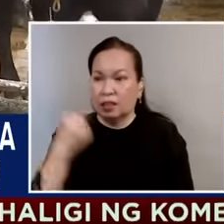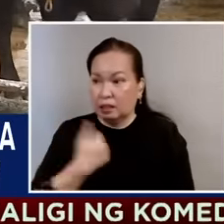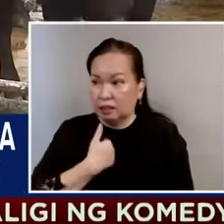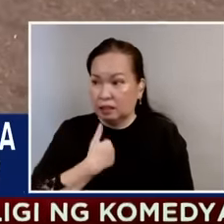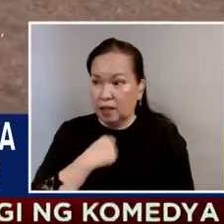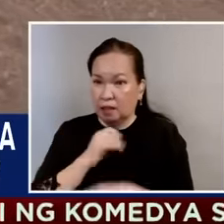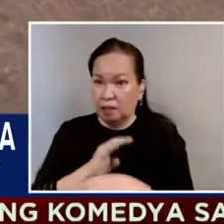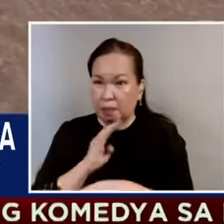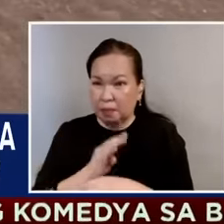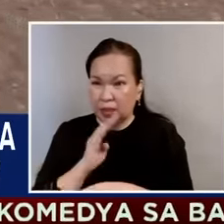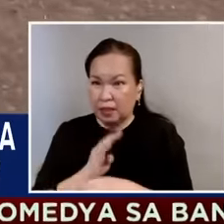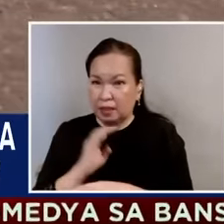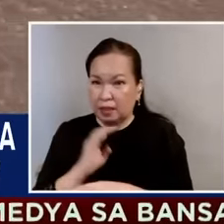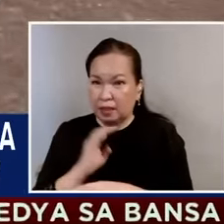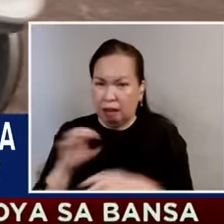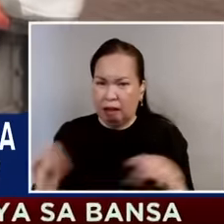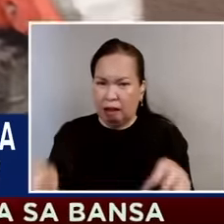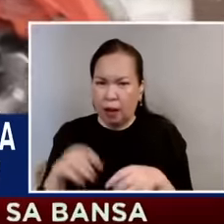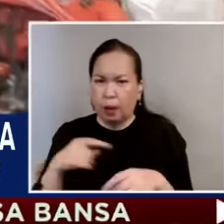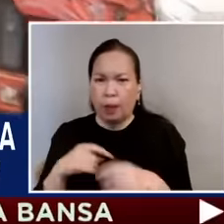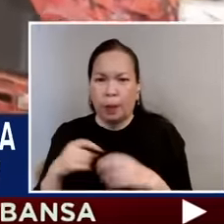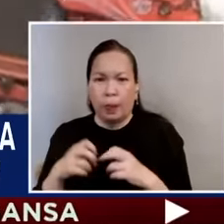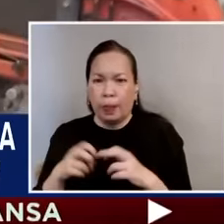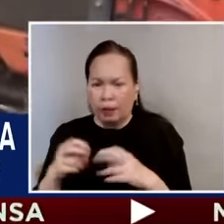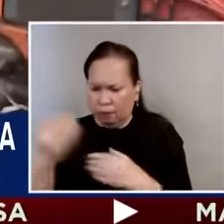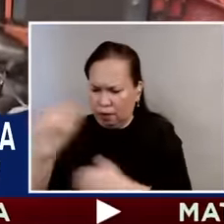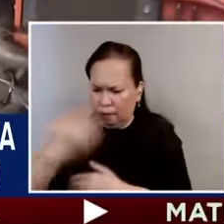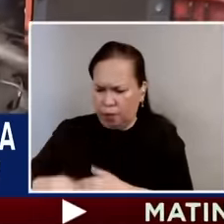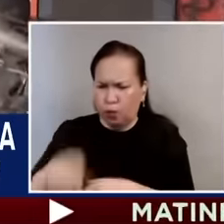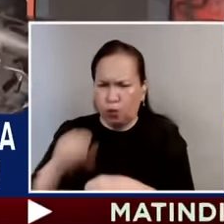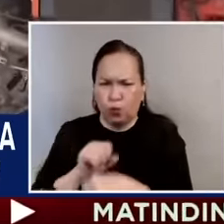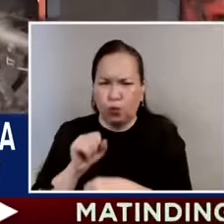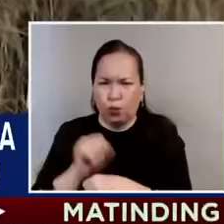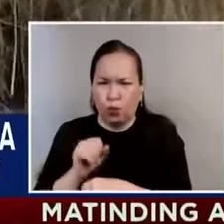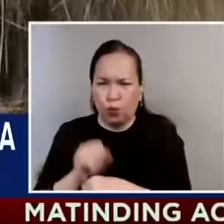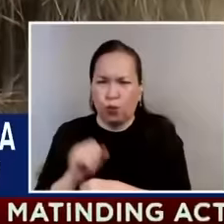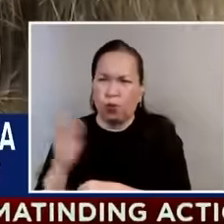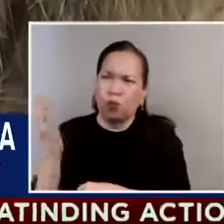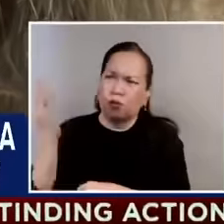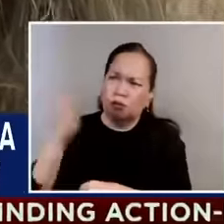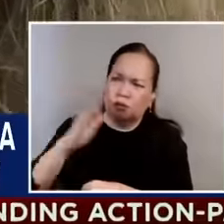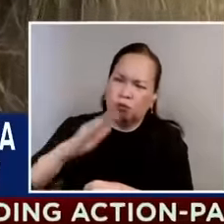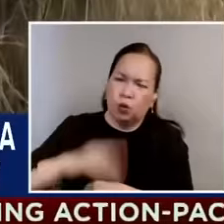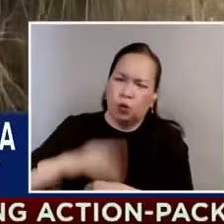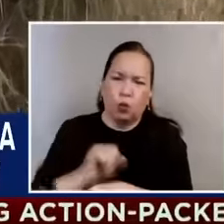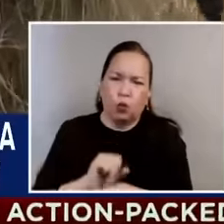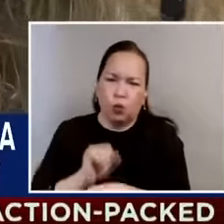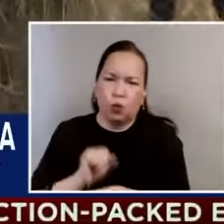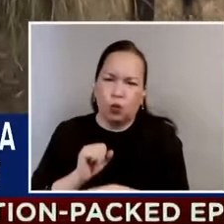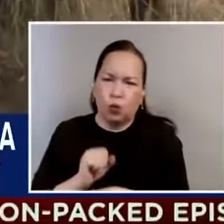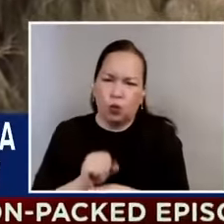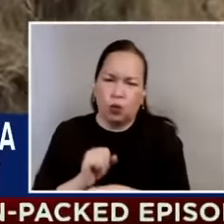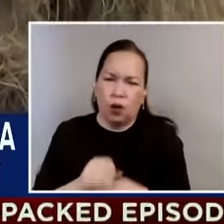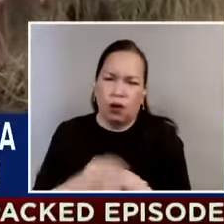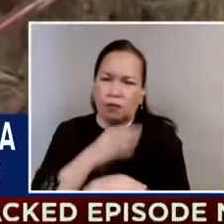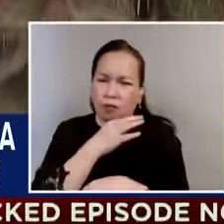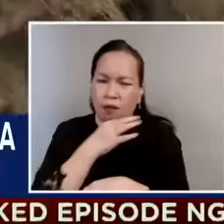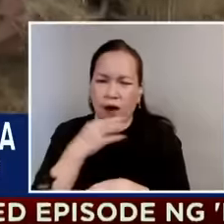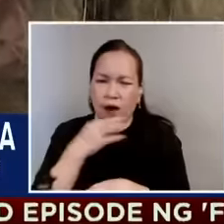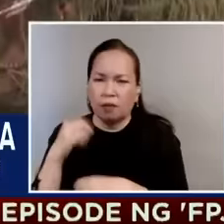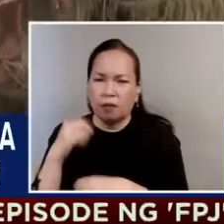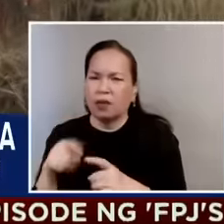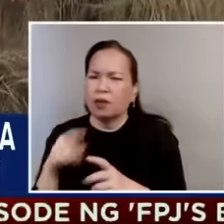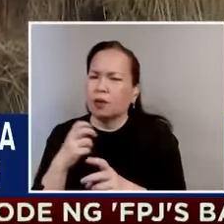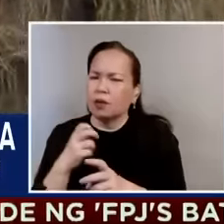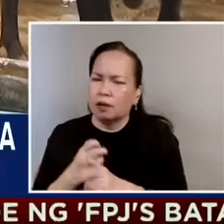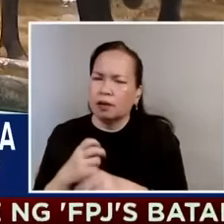doble sikap. Ako noon, pati gabi, alas gawin kong araw, magtrabaho sa bukid. Kaya yung hirap ng buhay na